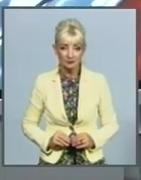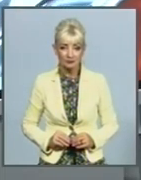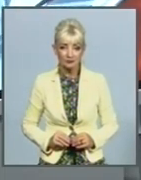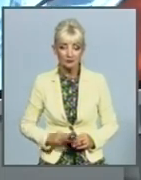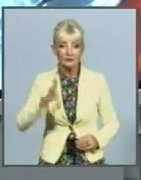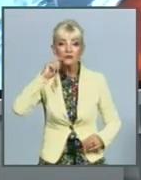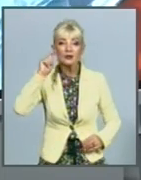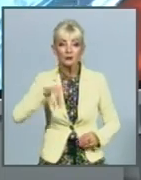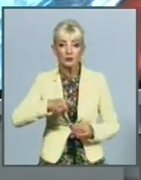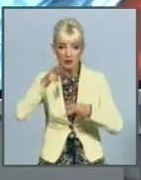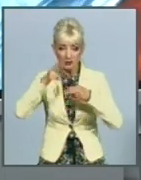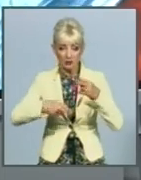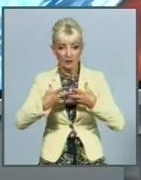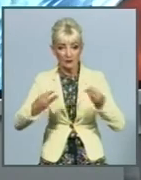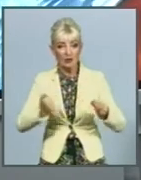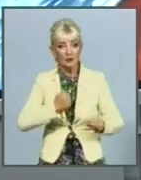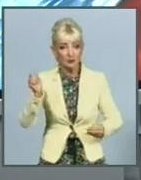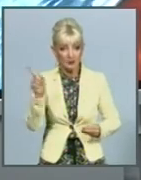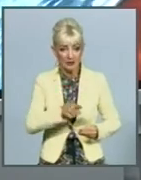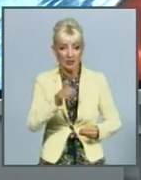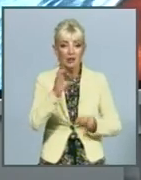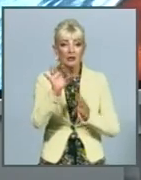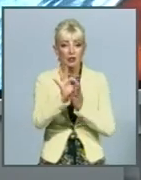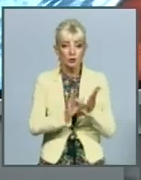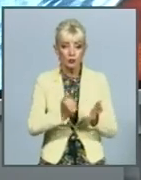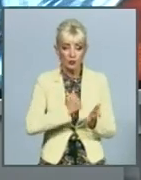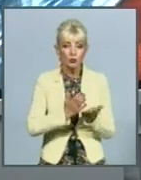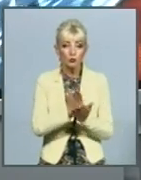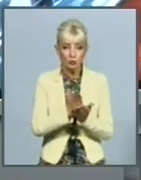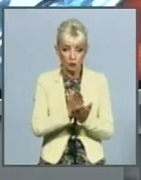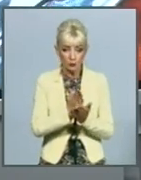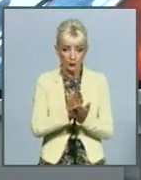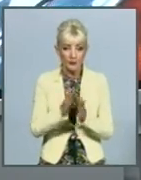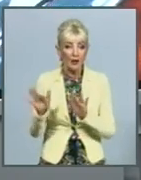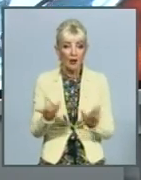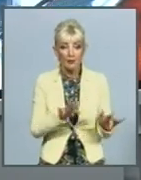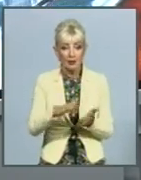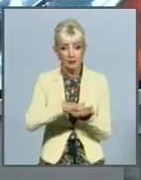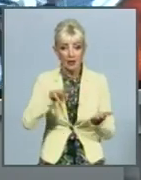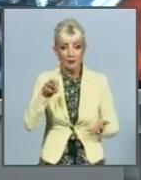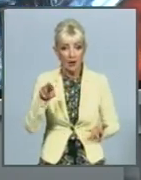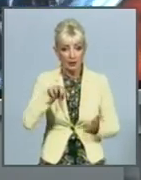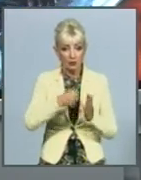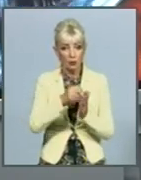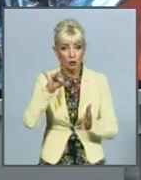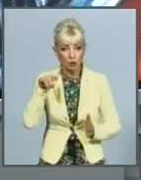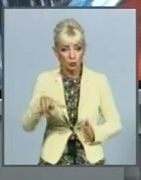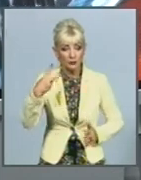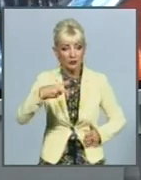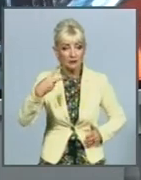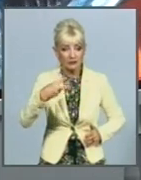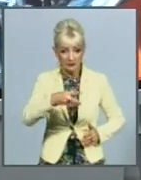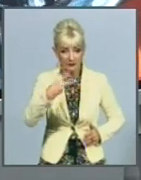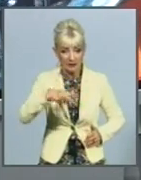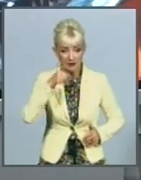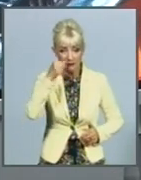В Україні завершено весняний призов на строкову військову службу. Кампанія тривала з травня по липень 2020 року.